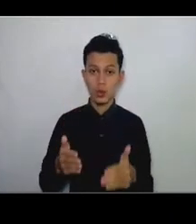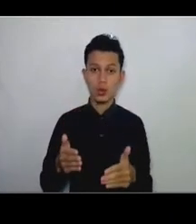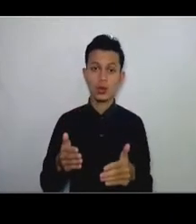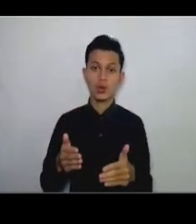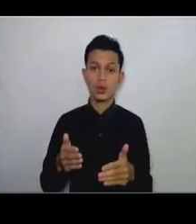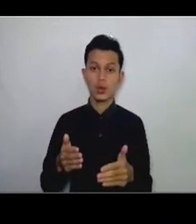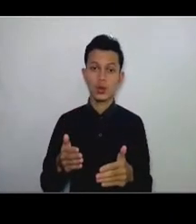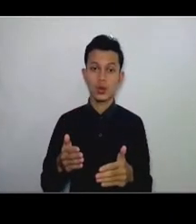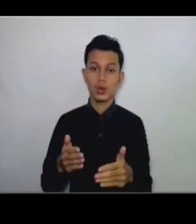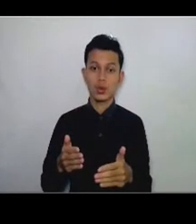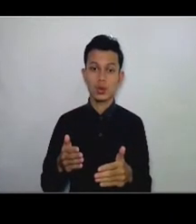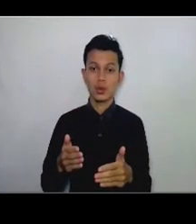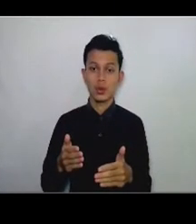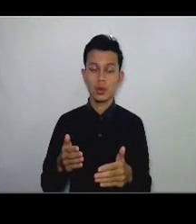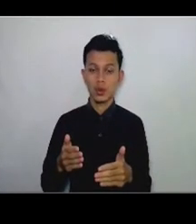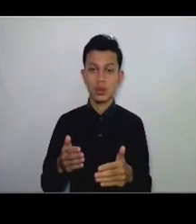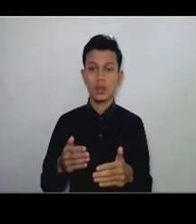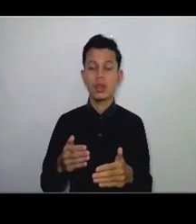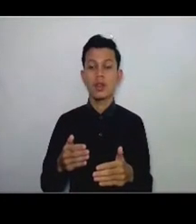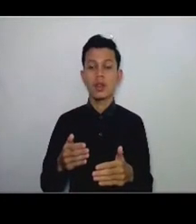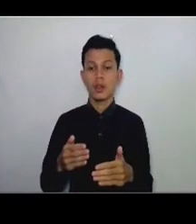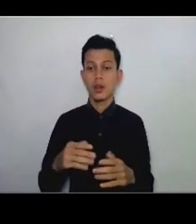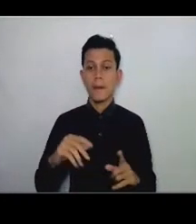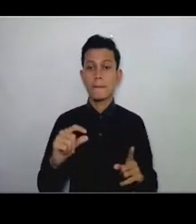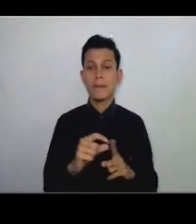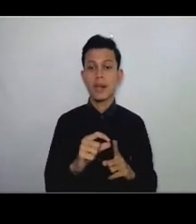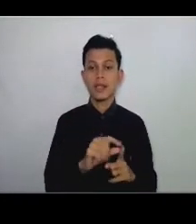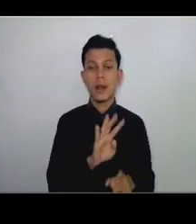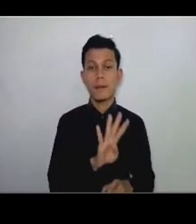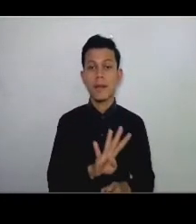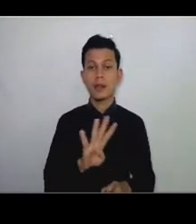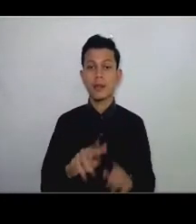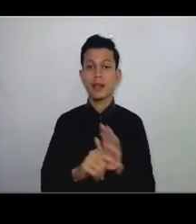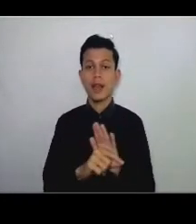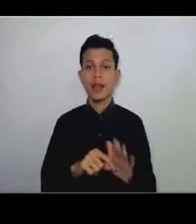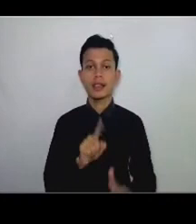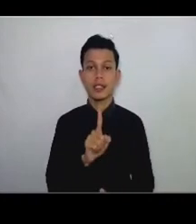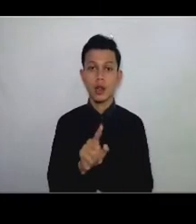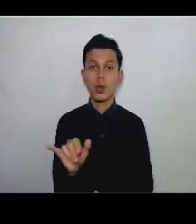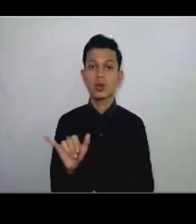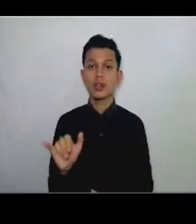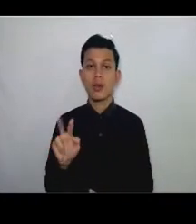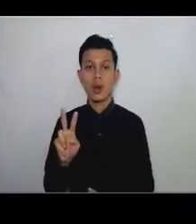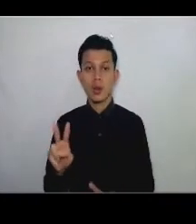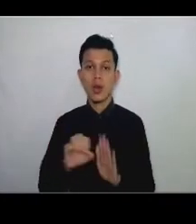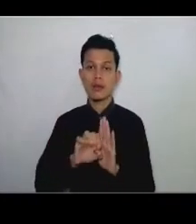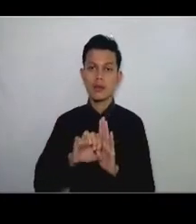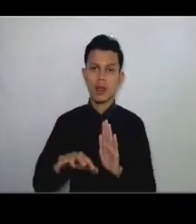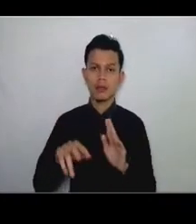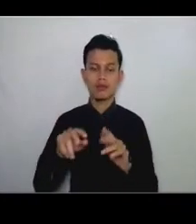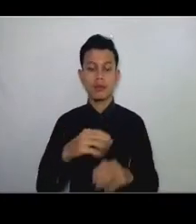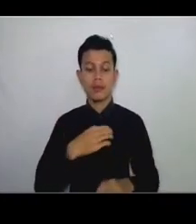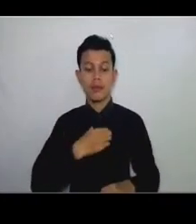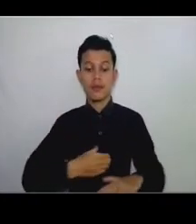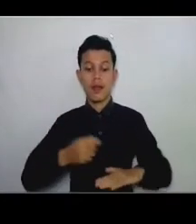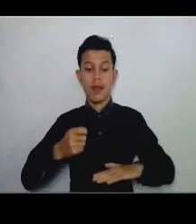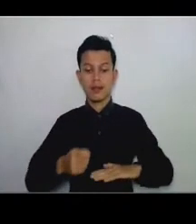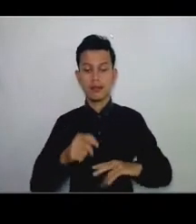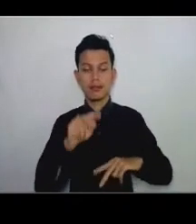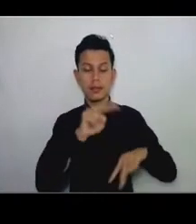khususnya khususnya pada pasal 44 ayat 1 dan ayat 2 menyatakan pengawasan hakim